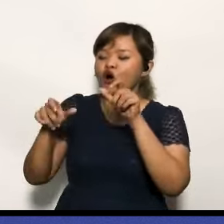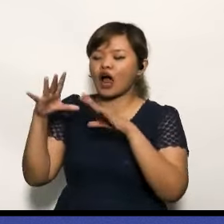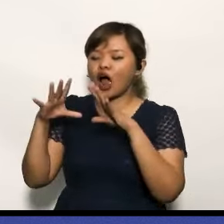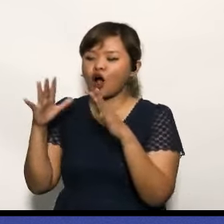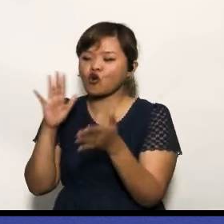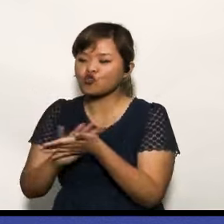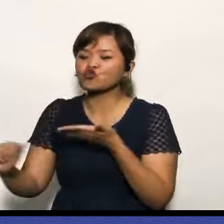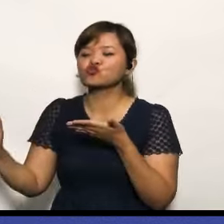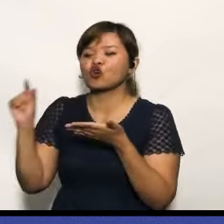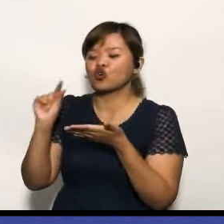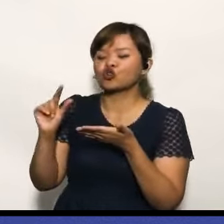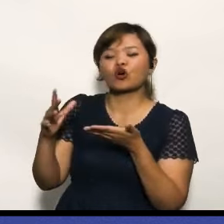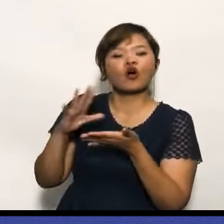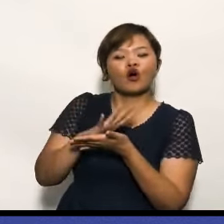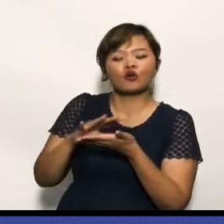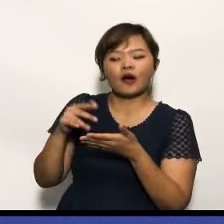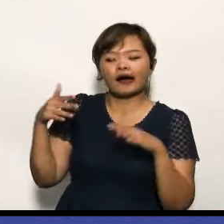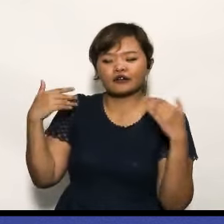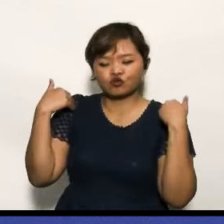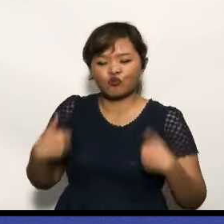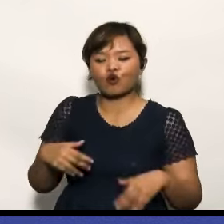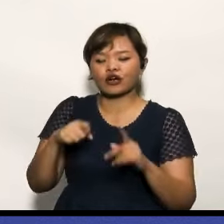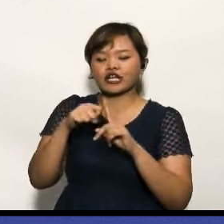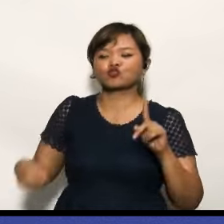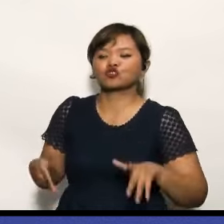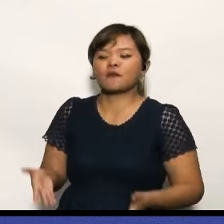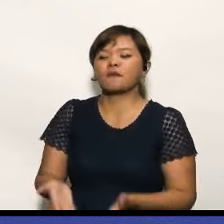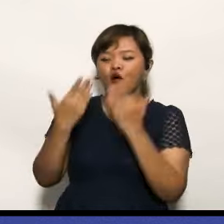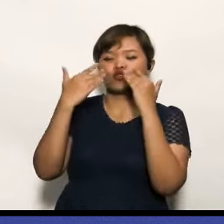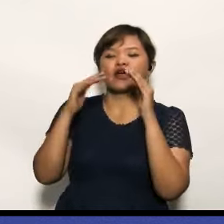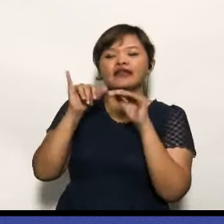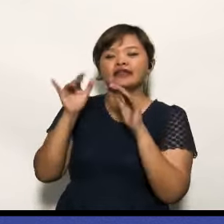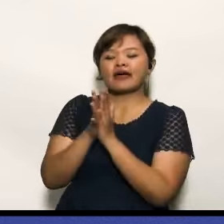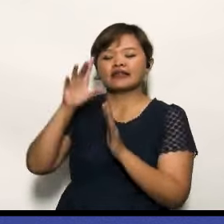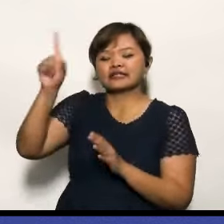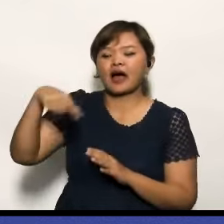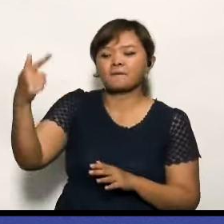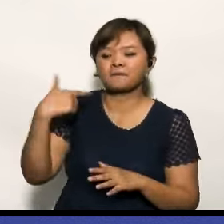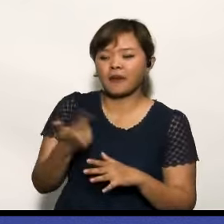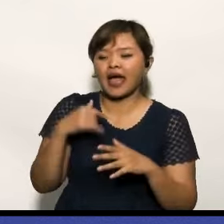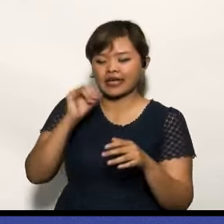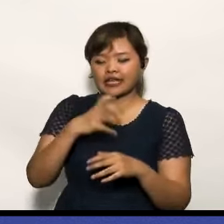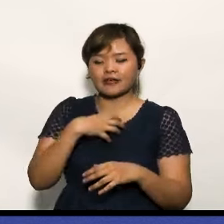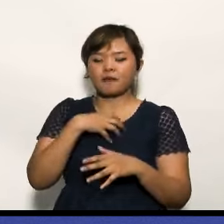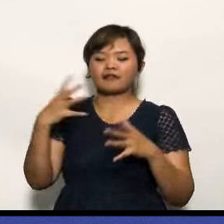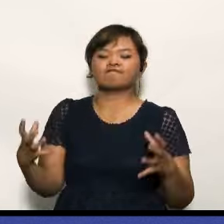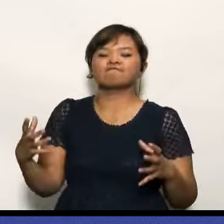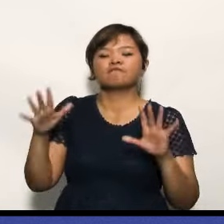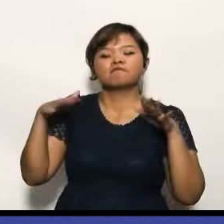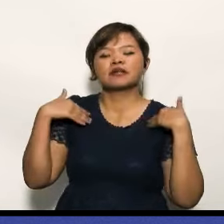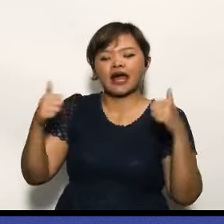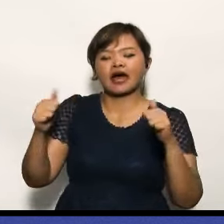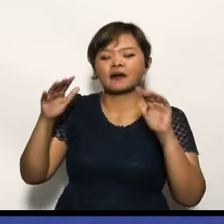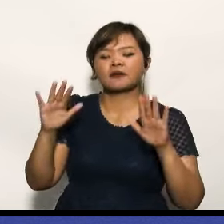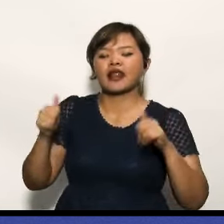pelayanan, bagi pembangunan tubuh Kristus, sampai kita semua telah mencapai kesatuan iman dan pengetahuan yang benar